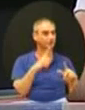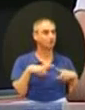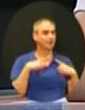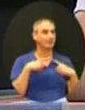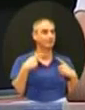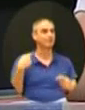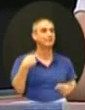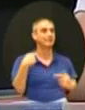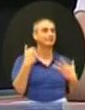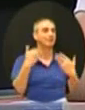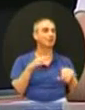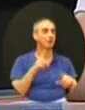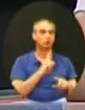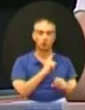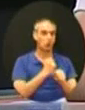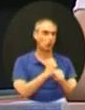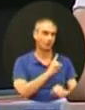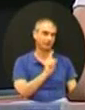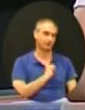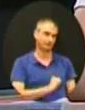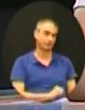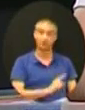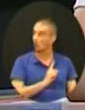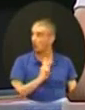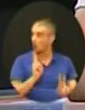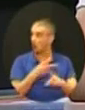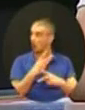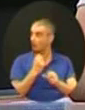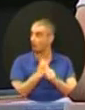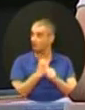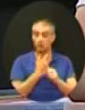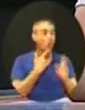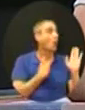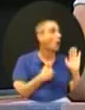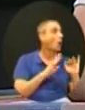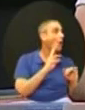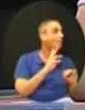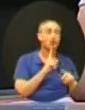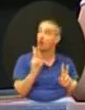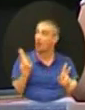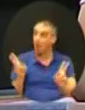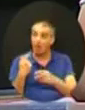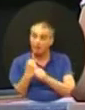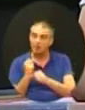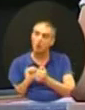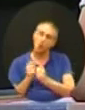שמתקיימים מקצבת הנכות לא עובדים. או לא יכולים לעבוד או לא עובדים.